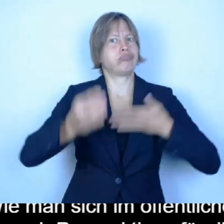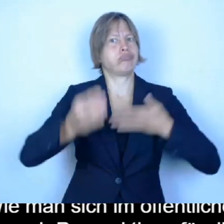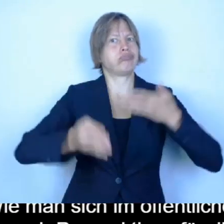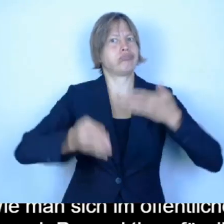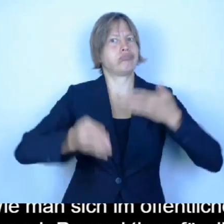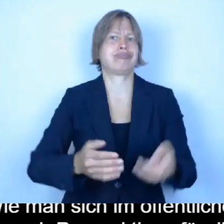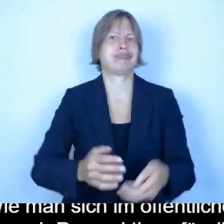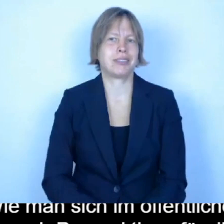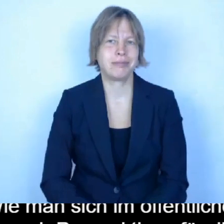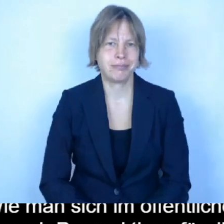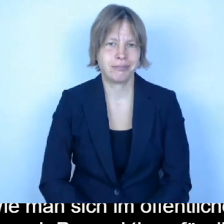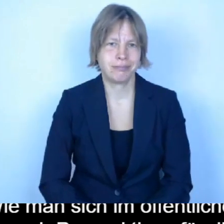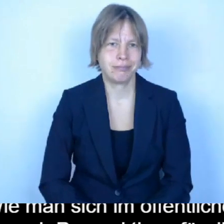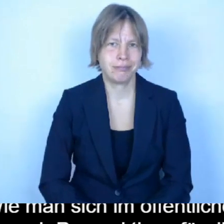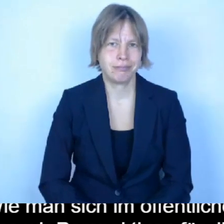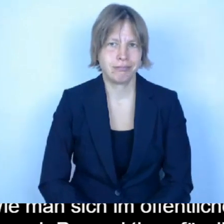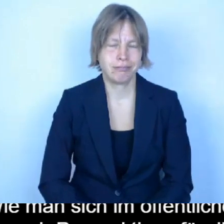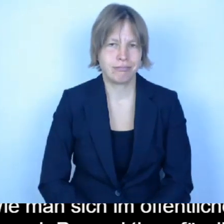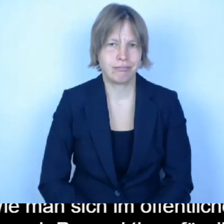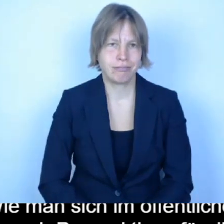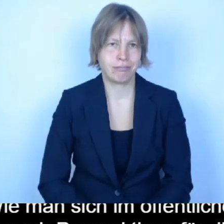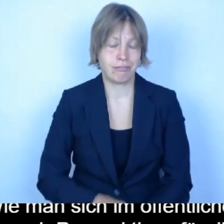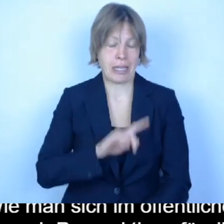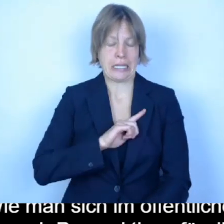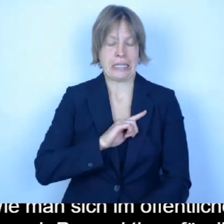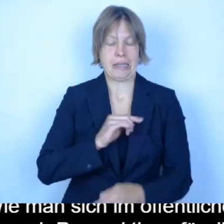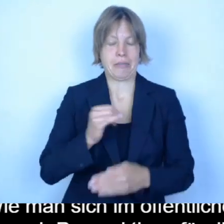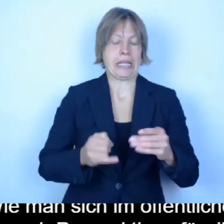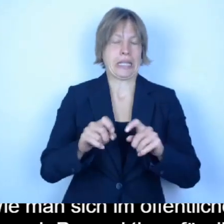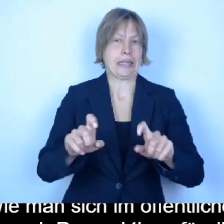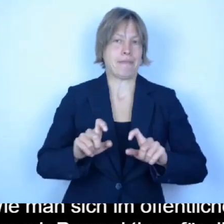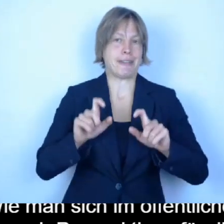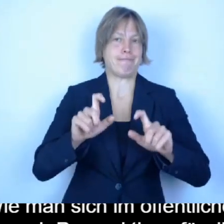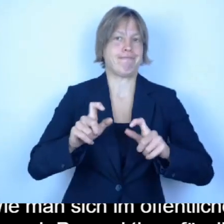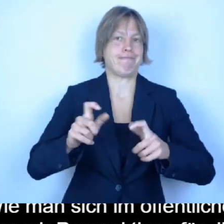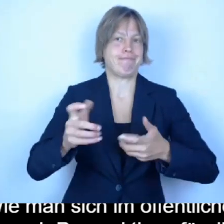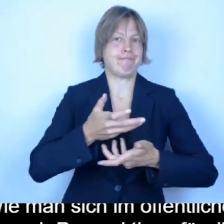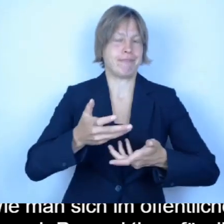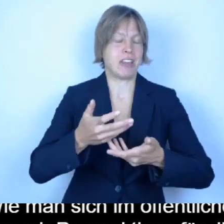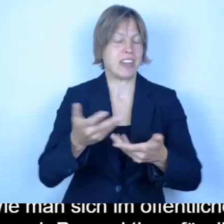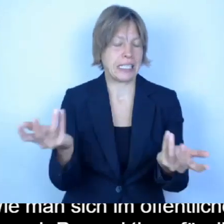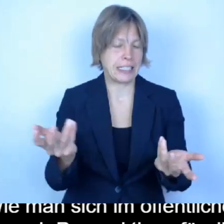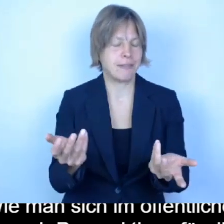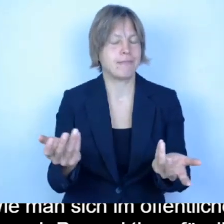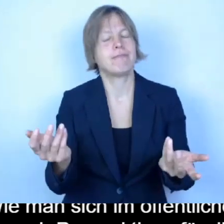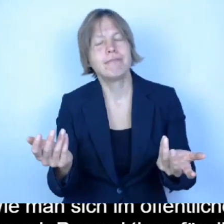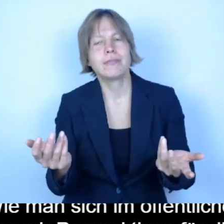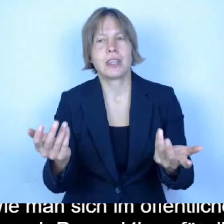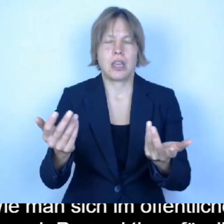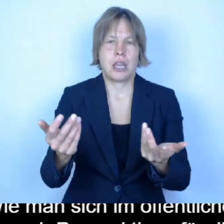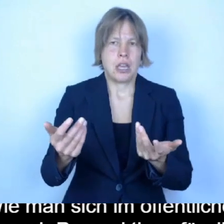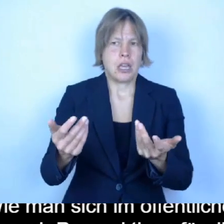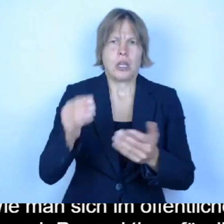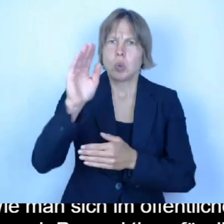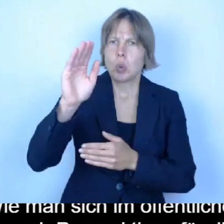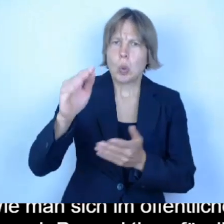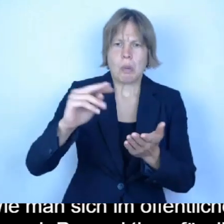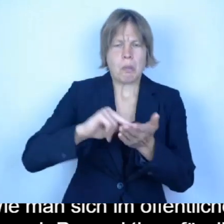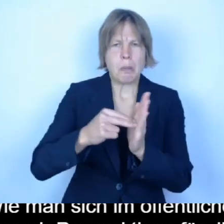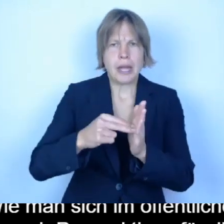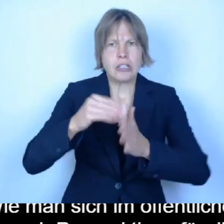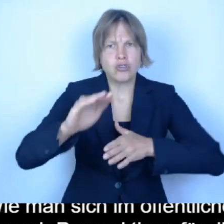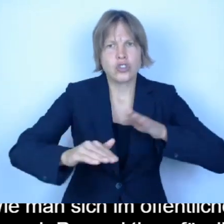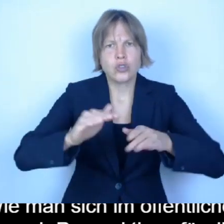ansprechen möchte, ist, wie geht es jetzt insgesamt noch weiter von den Fahrplänen her? Wir haben jetzt den Fahrplan ja benannt, was das